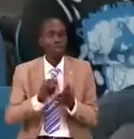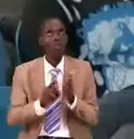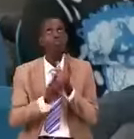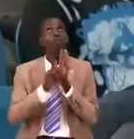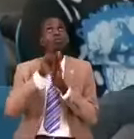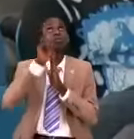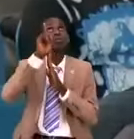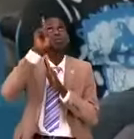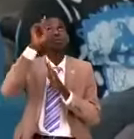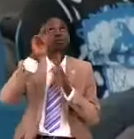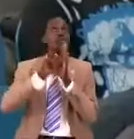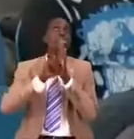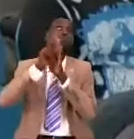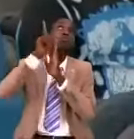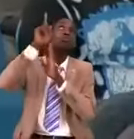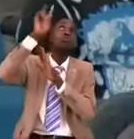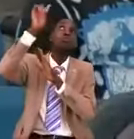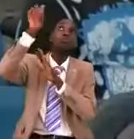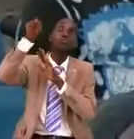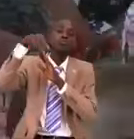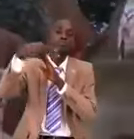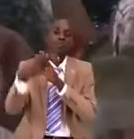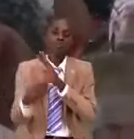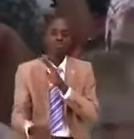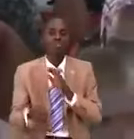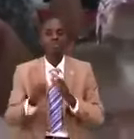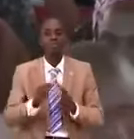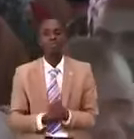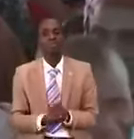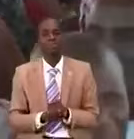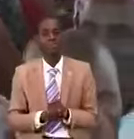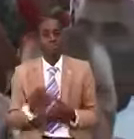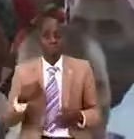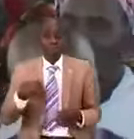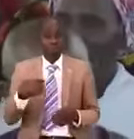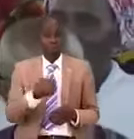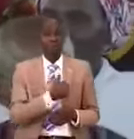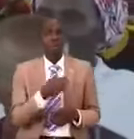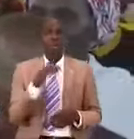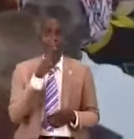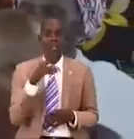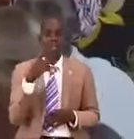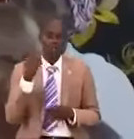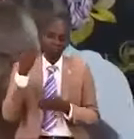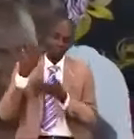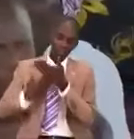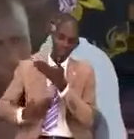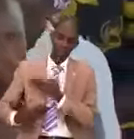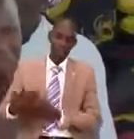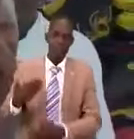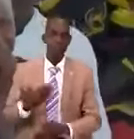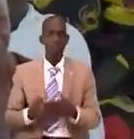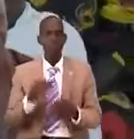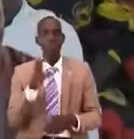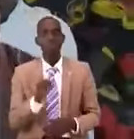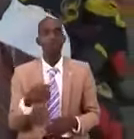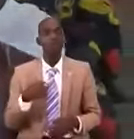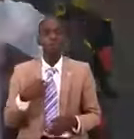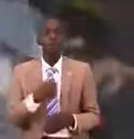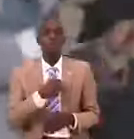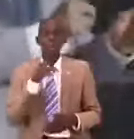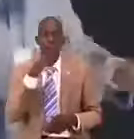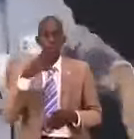nous sommes cette génération nous sommes le champion et nous sommes les guerriers qui